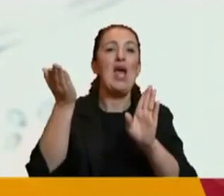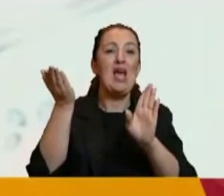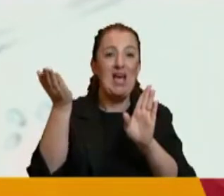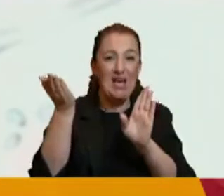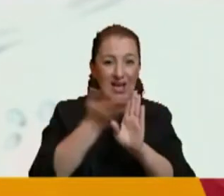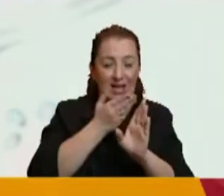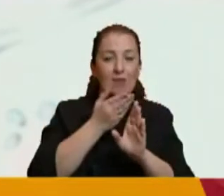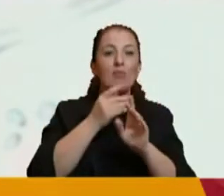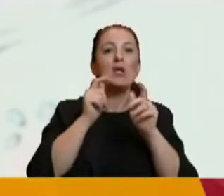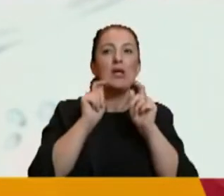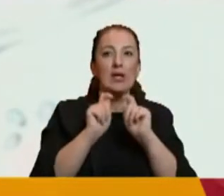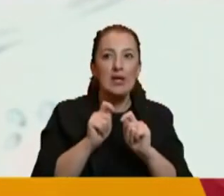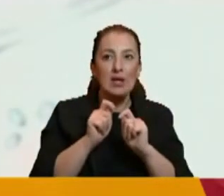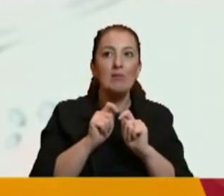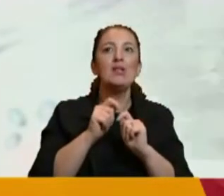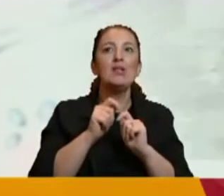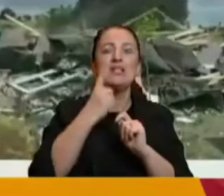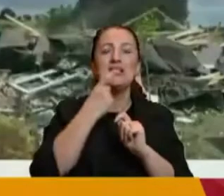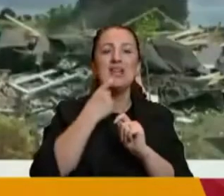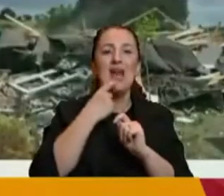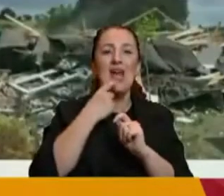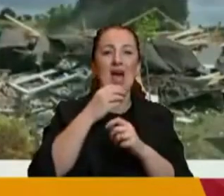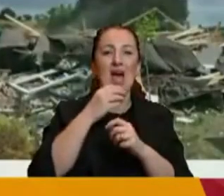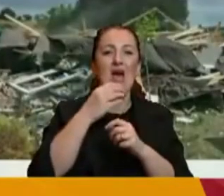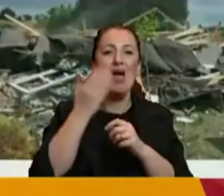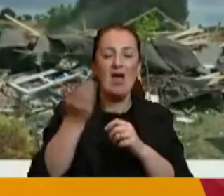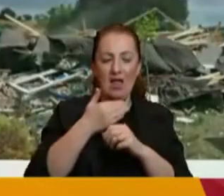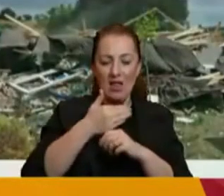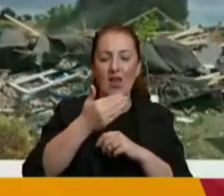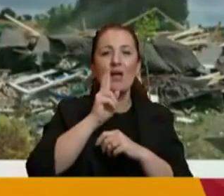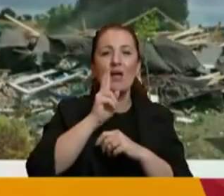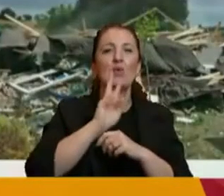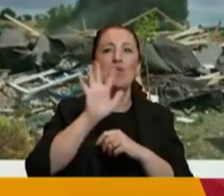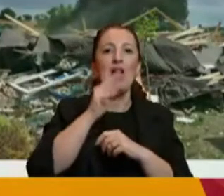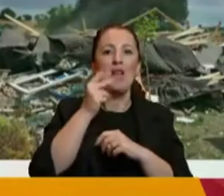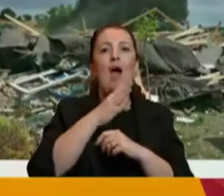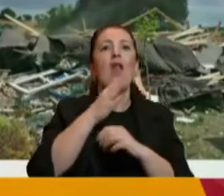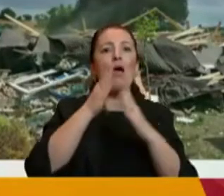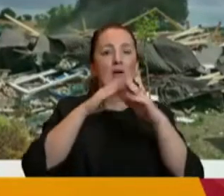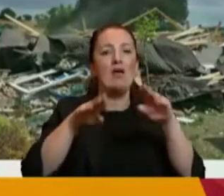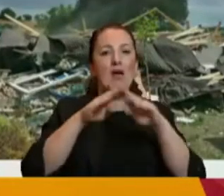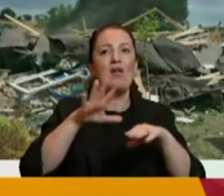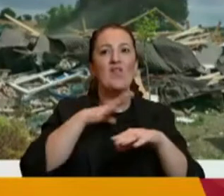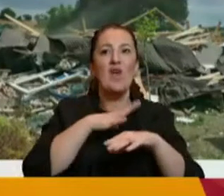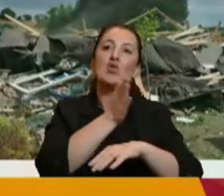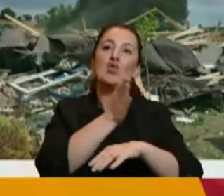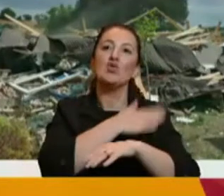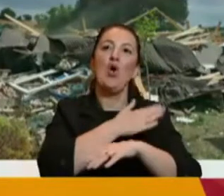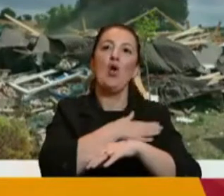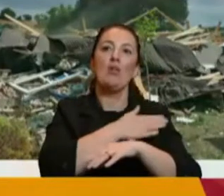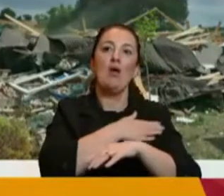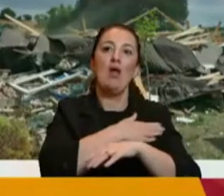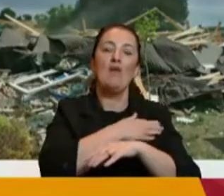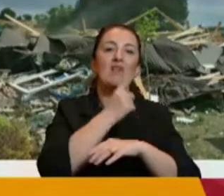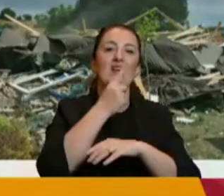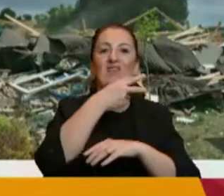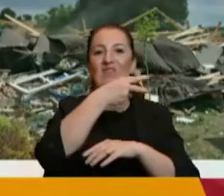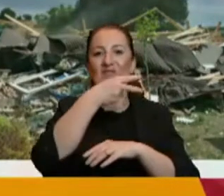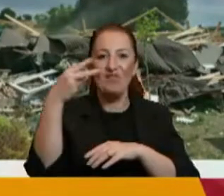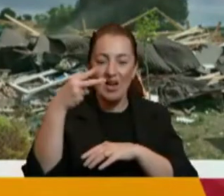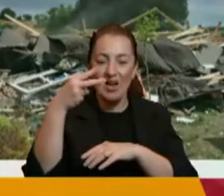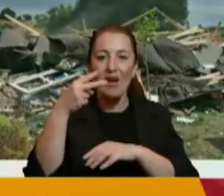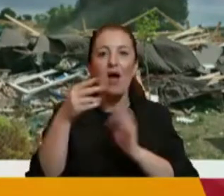Yıl sonuna kadar 250 yapının da yapımı gerçekleştireceğiz işte sol tarafta bir villa sağ